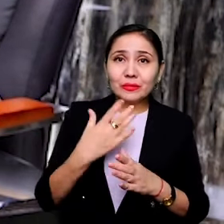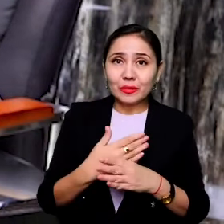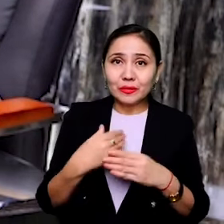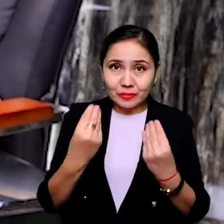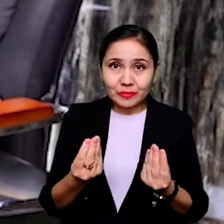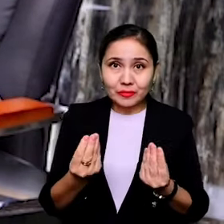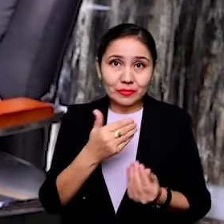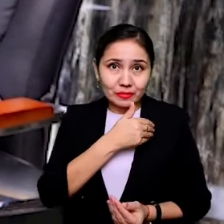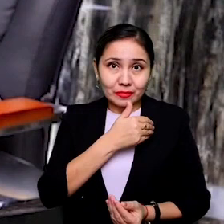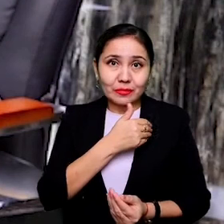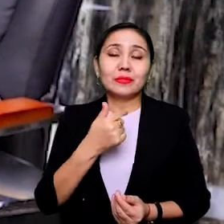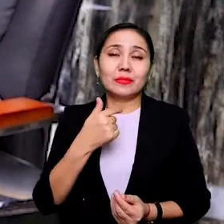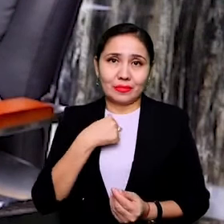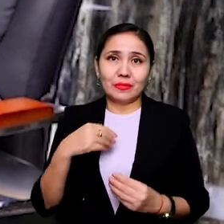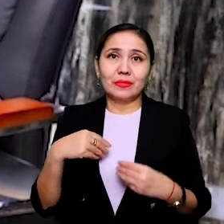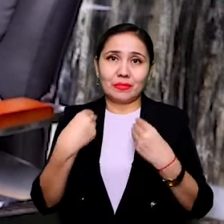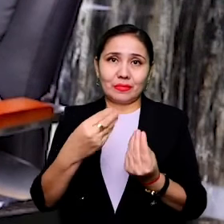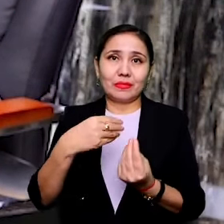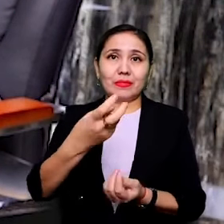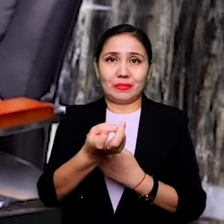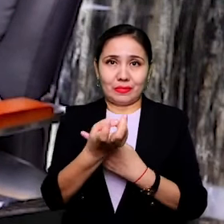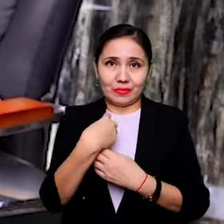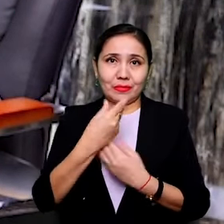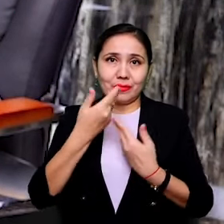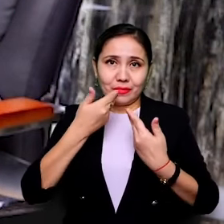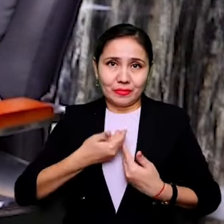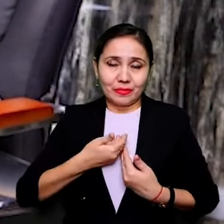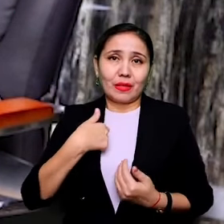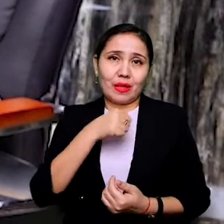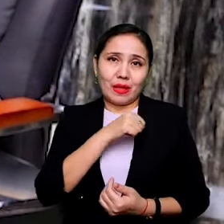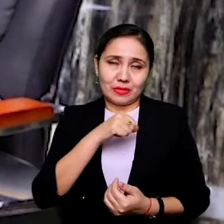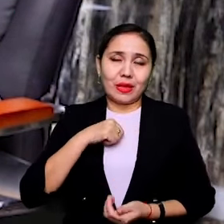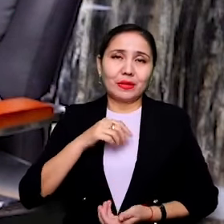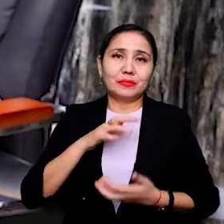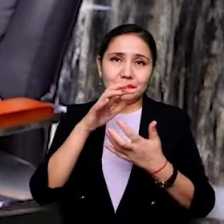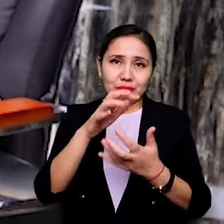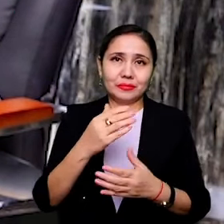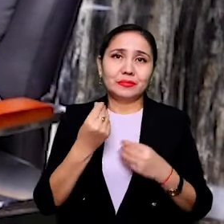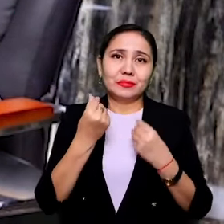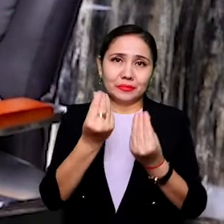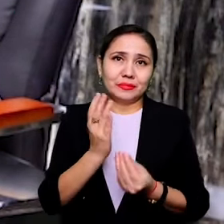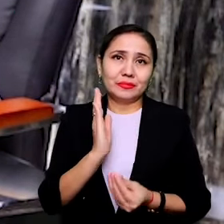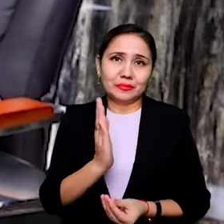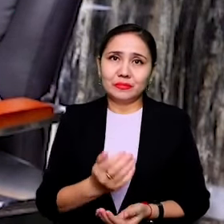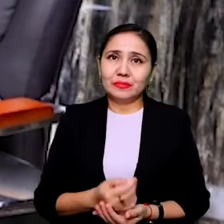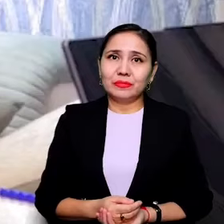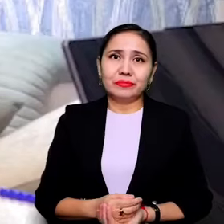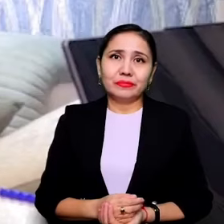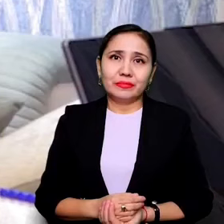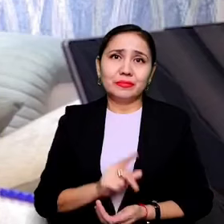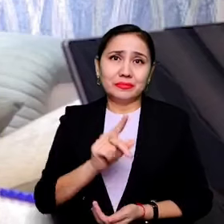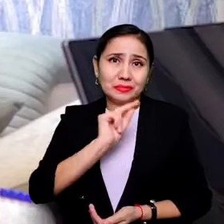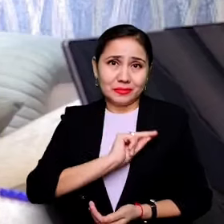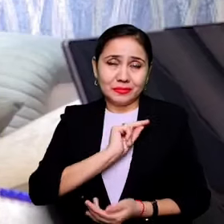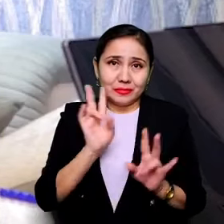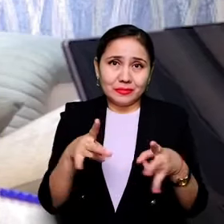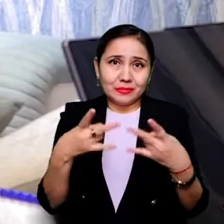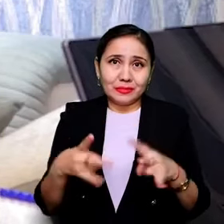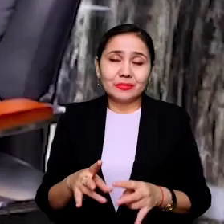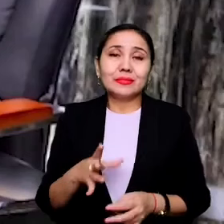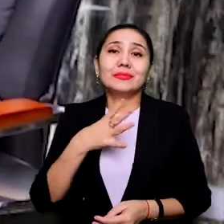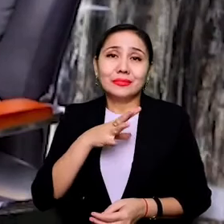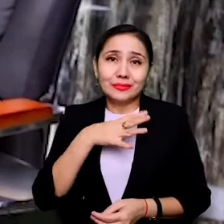بوسه اوزمگی کل مراجعت قلوریم اوزم سیزگی یاردم بیردرم اشلمی اشلم نمقل